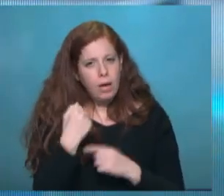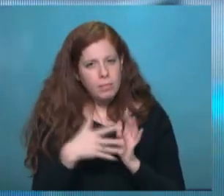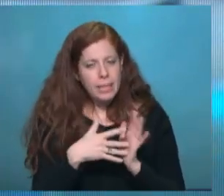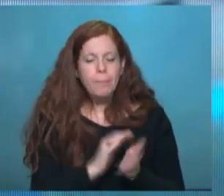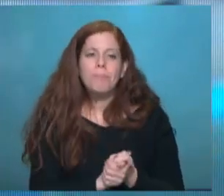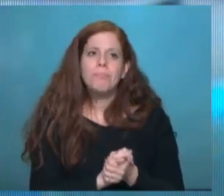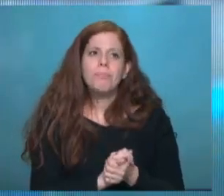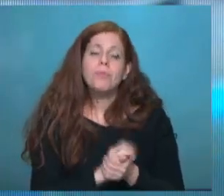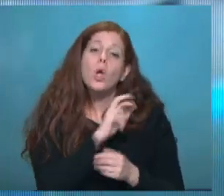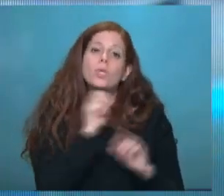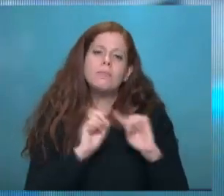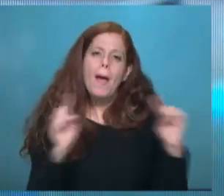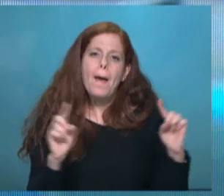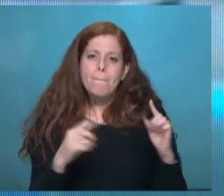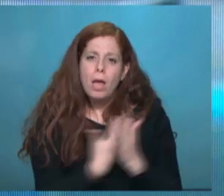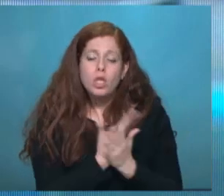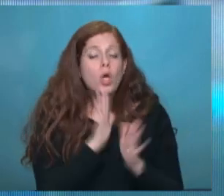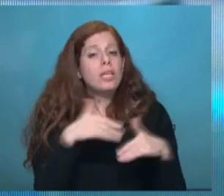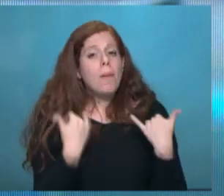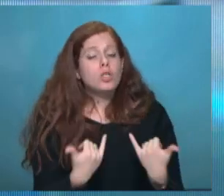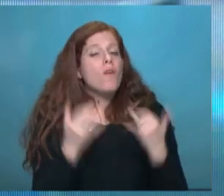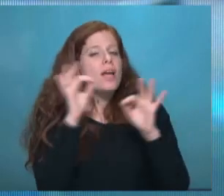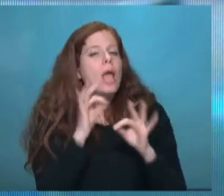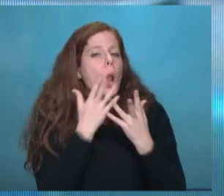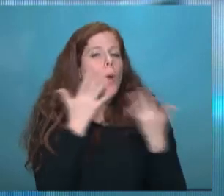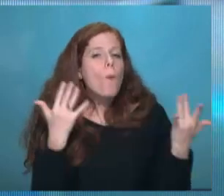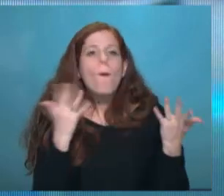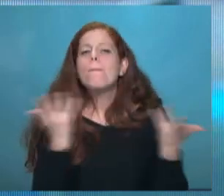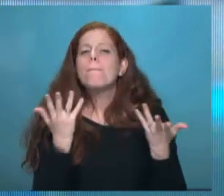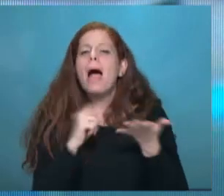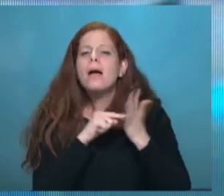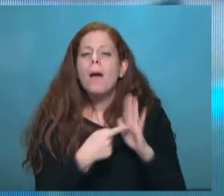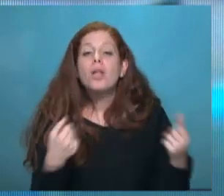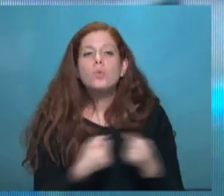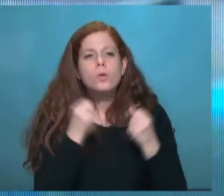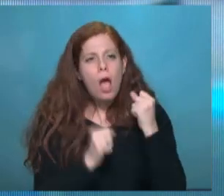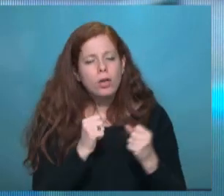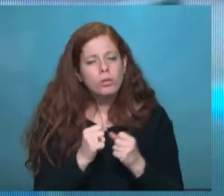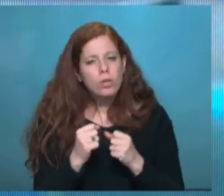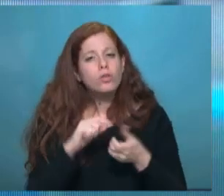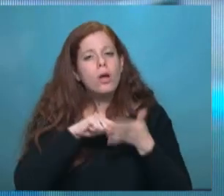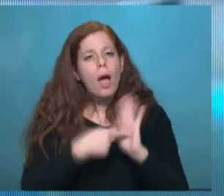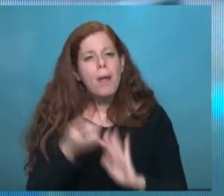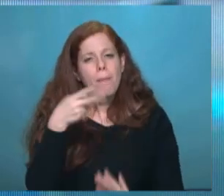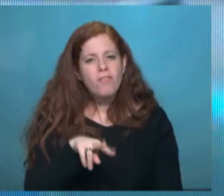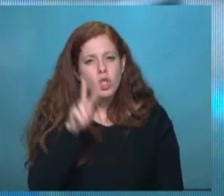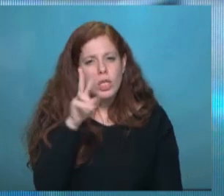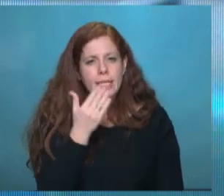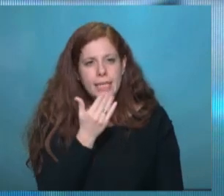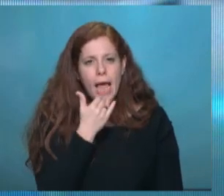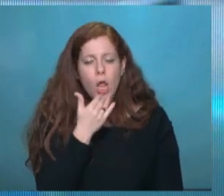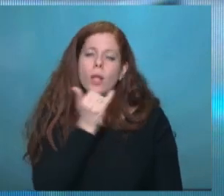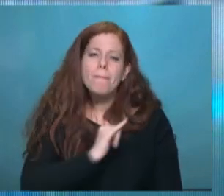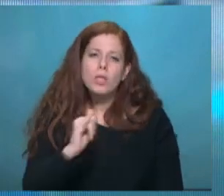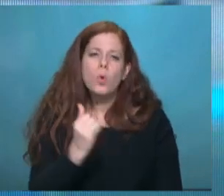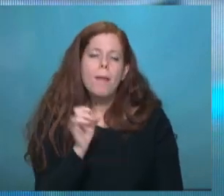אחרים בחדשות. גם בשעה זו עדיין לא ברור מה בדיוק גרם לתאונה הקשה שהביאה למותן של שתי ישראליות בטיול בשמורת